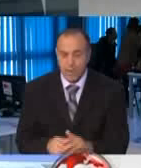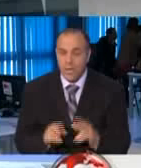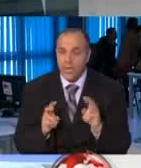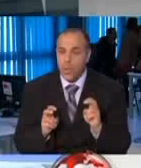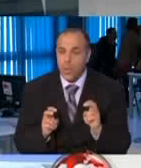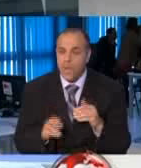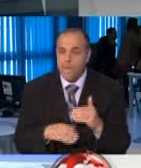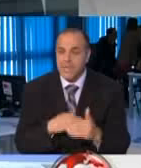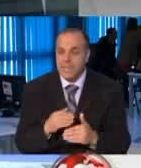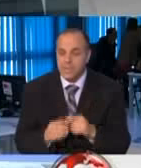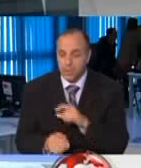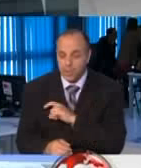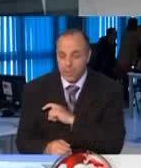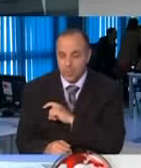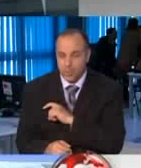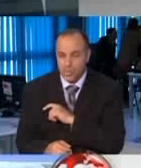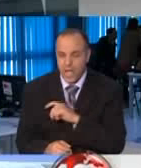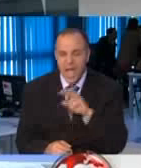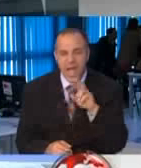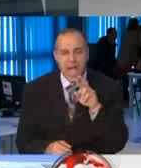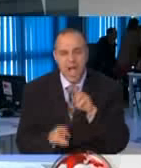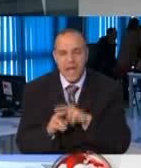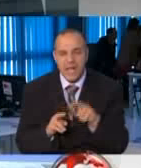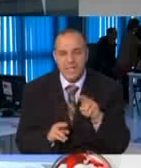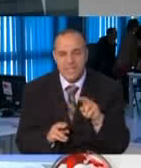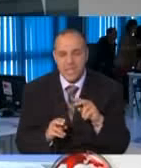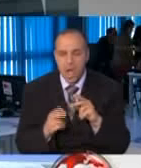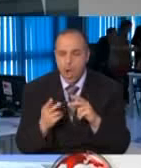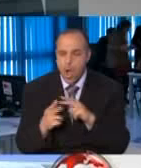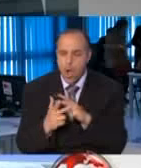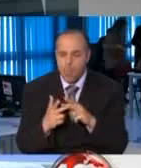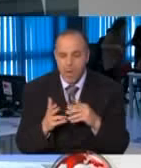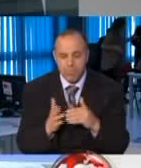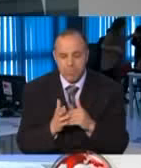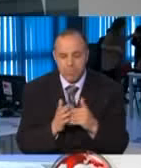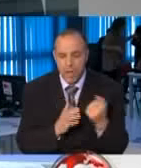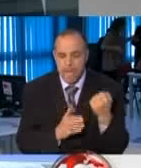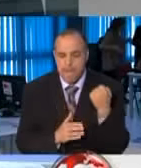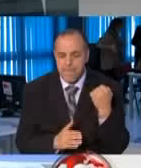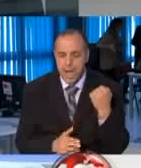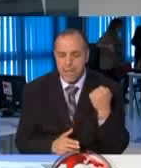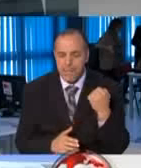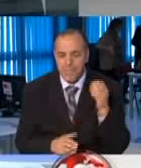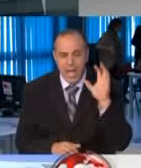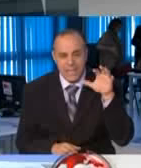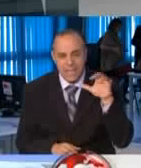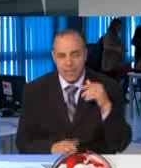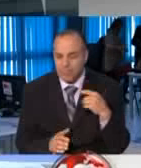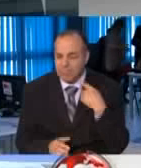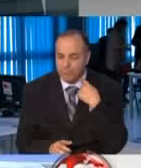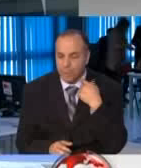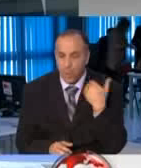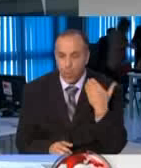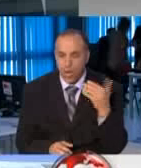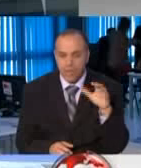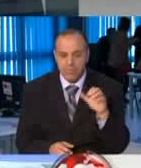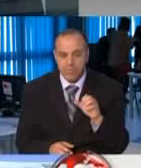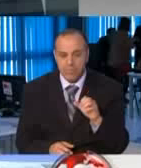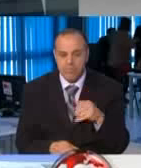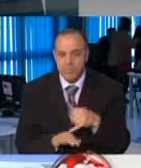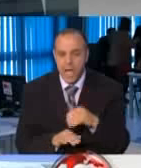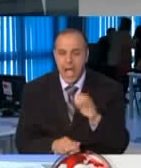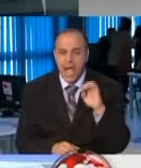توقفت مسيرة نجم رياضي الرادسي عند الدور ربع النهائي من بطولة إفريقيا للأندية البطلة لكرة السلة التي تستضيفها